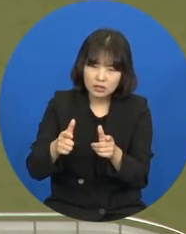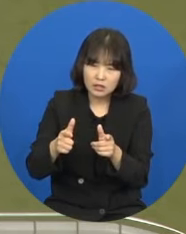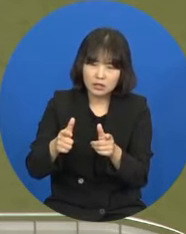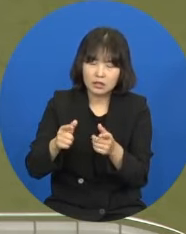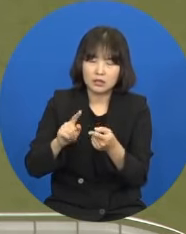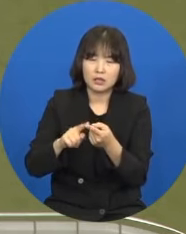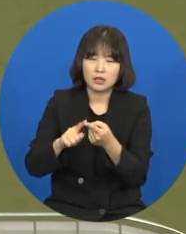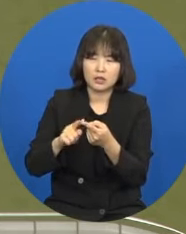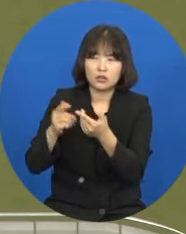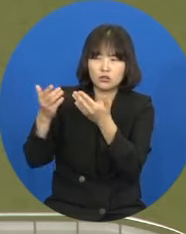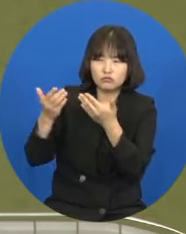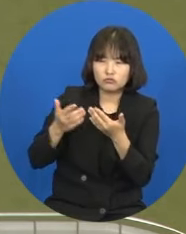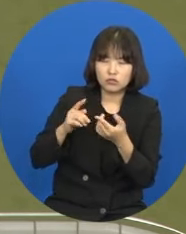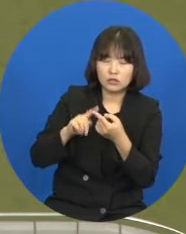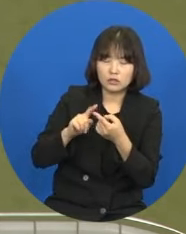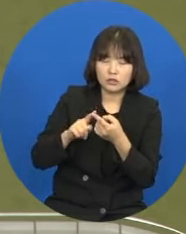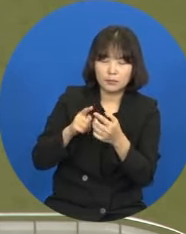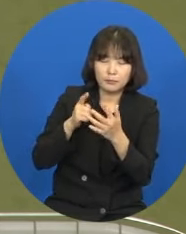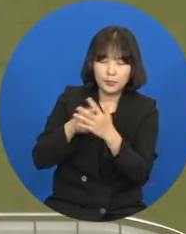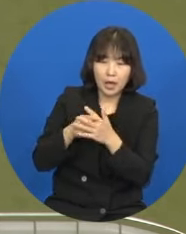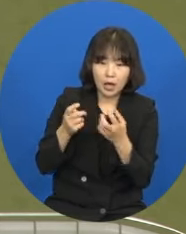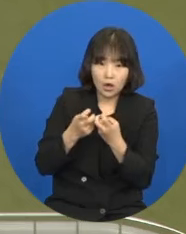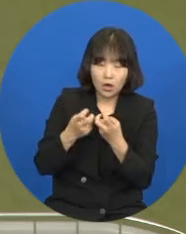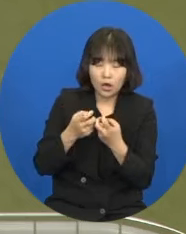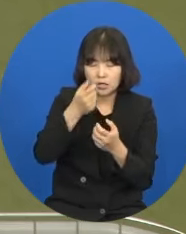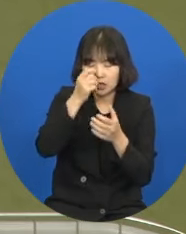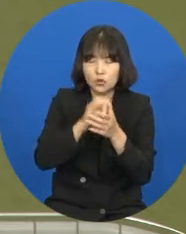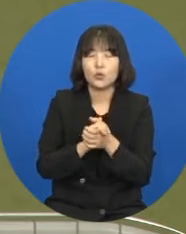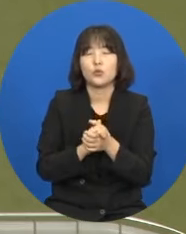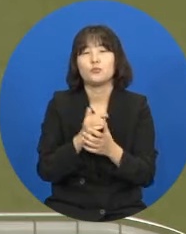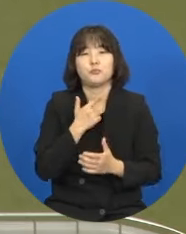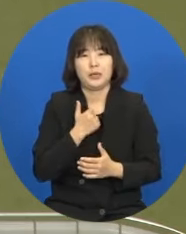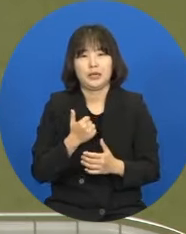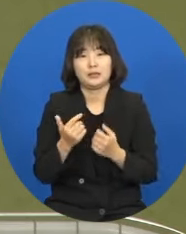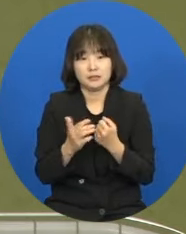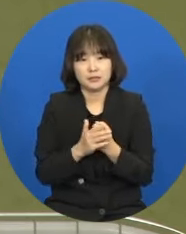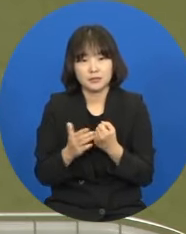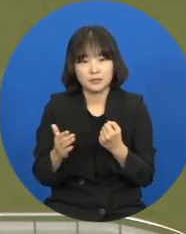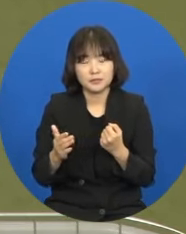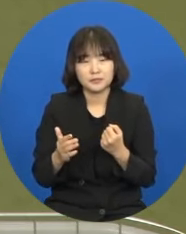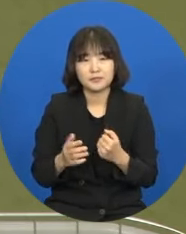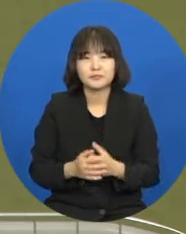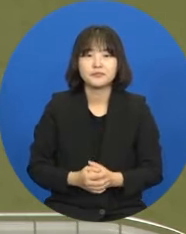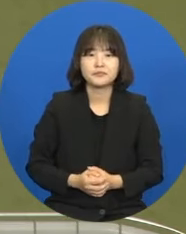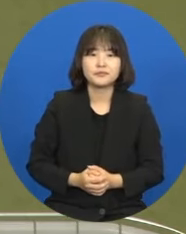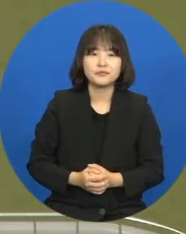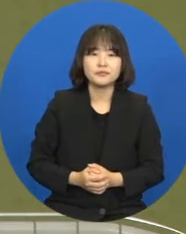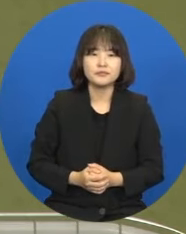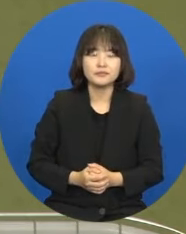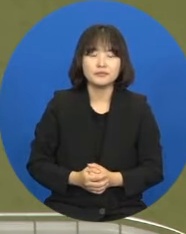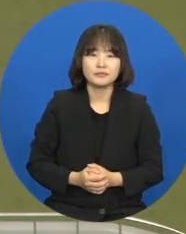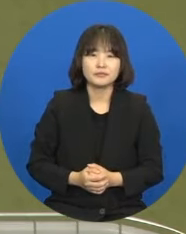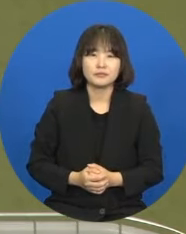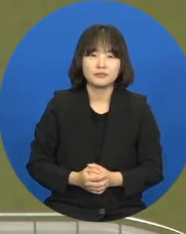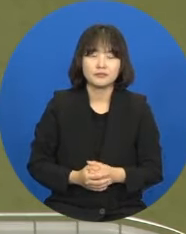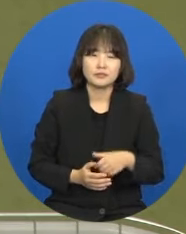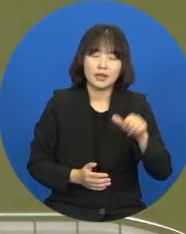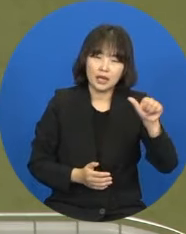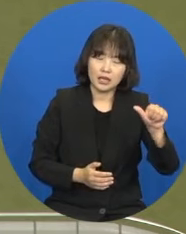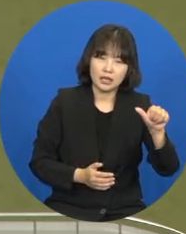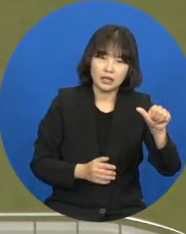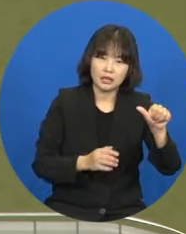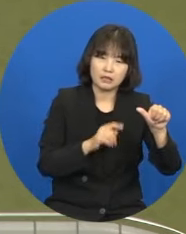때문입니다 여러분 기도하는 사람은 어떤 상황에서 이것이 a 아니라 B고 하는 것을 아는 이유는